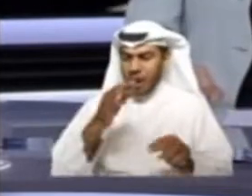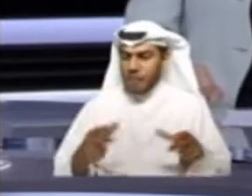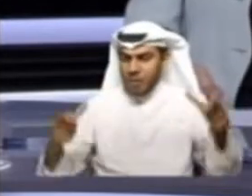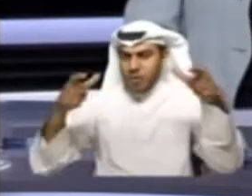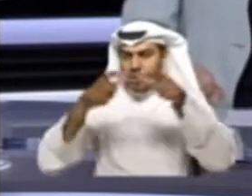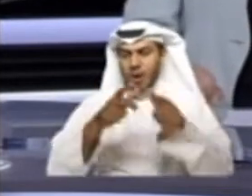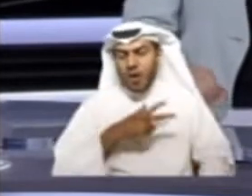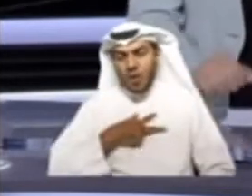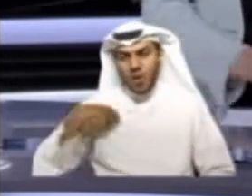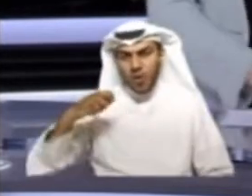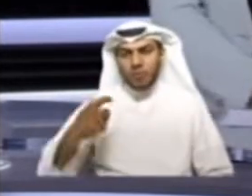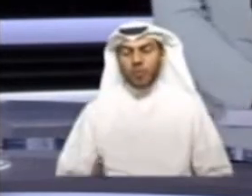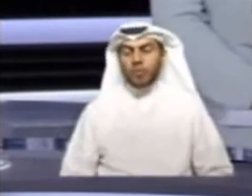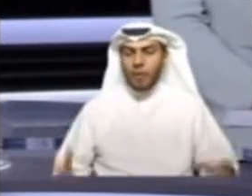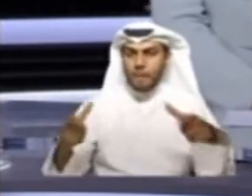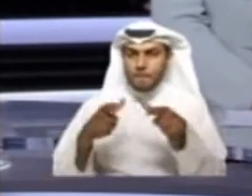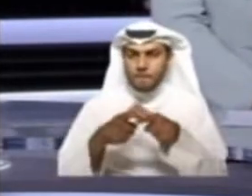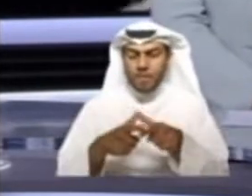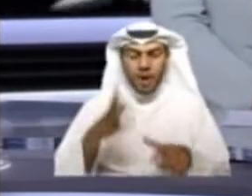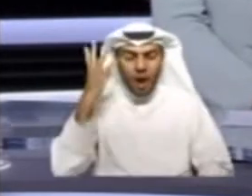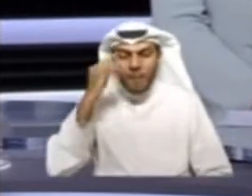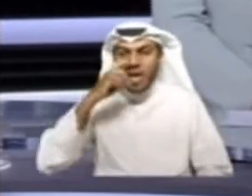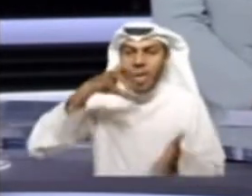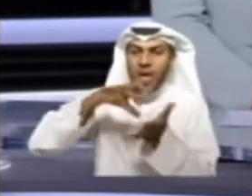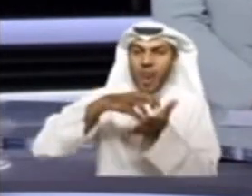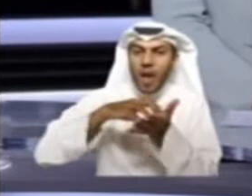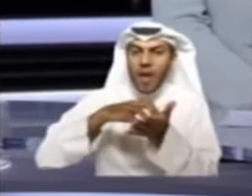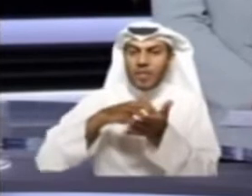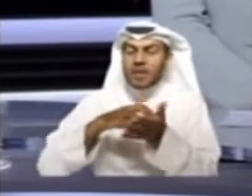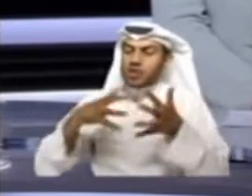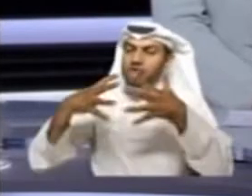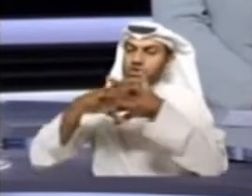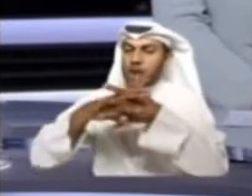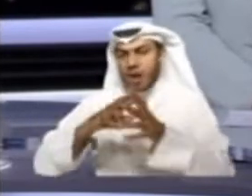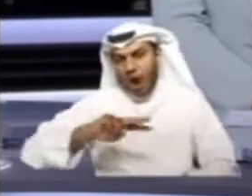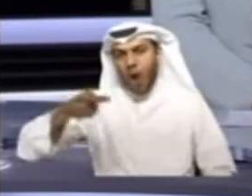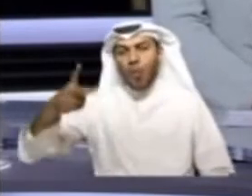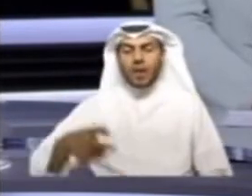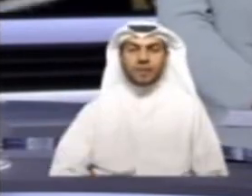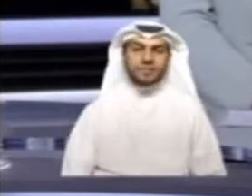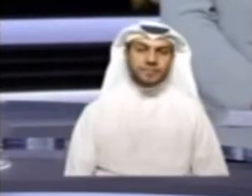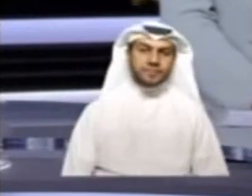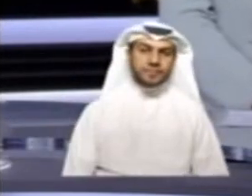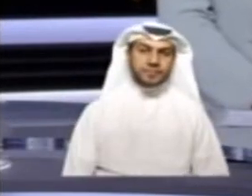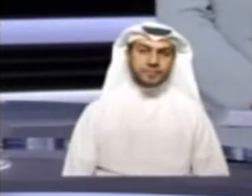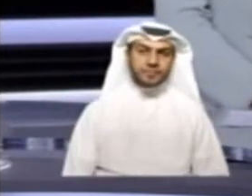خصخصة الأندية وتطوير الرياضة كان الأبرز من اجتماعات اللجان البرلمانية هذا الأسبوع.